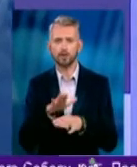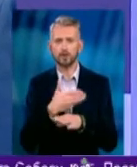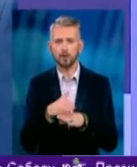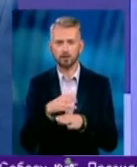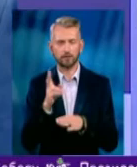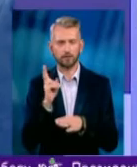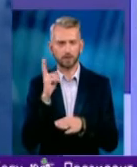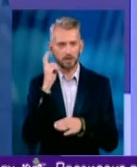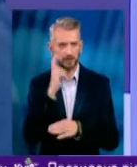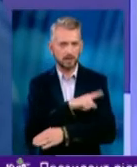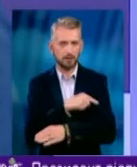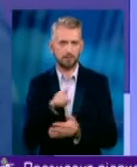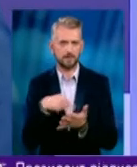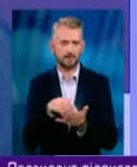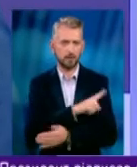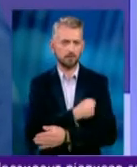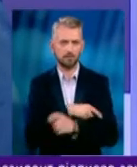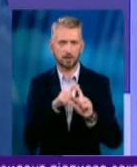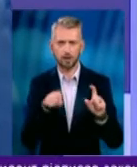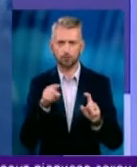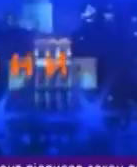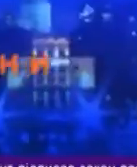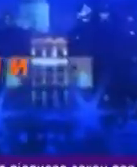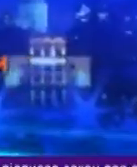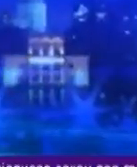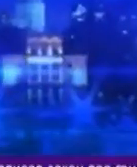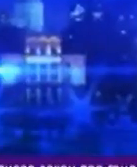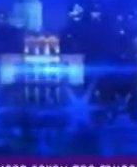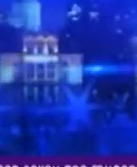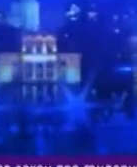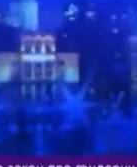у Київській міській клінічній лікарні номер 1.